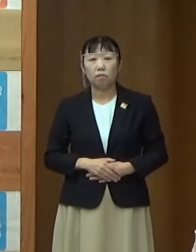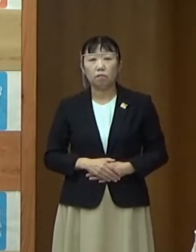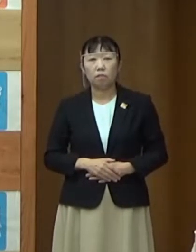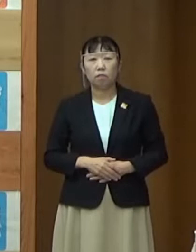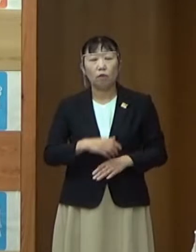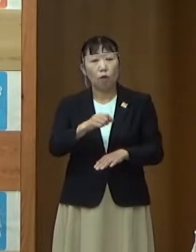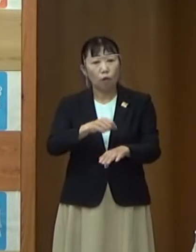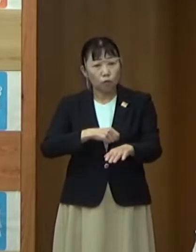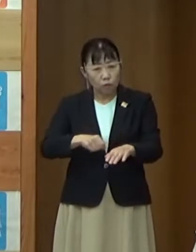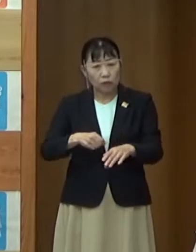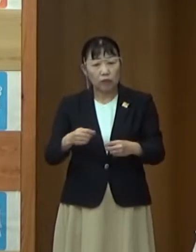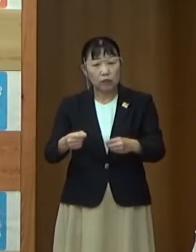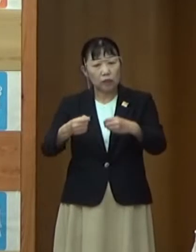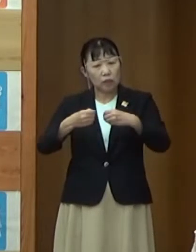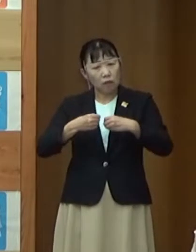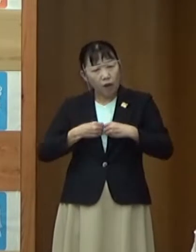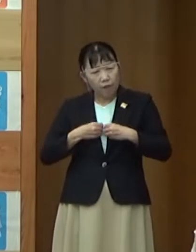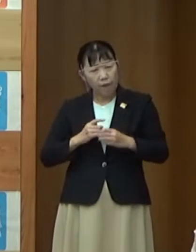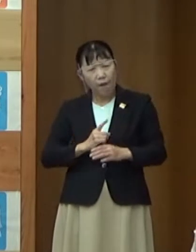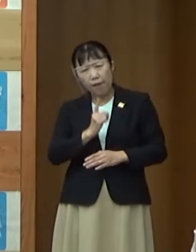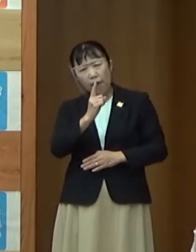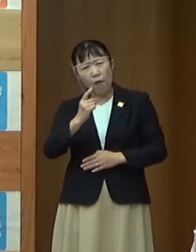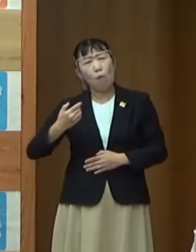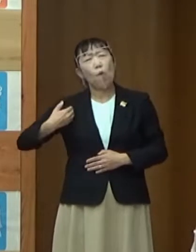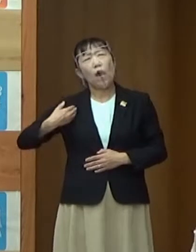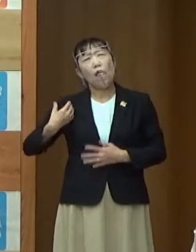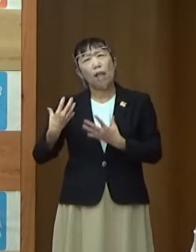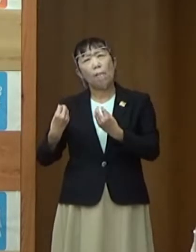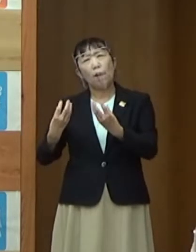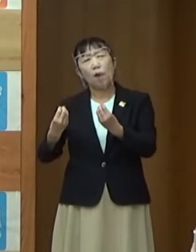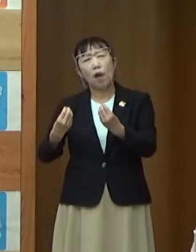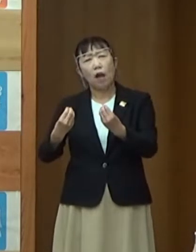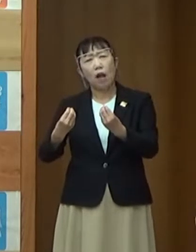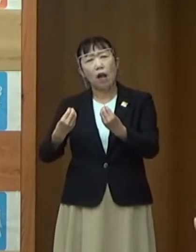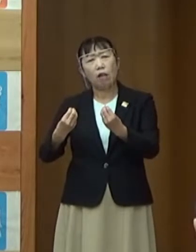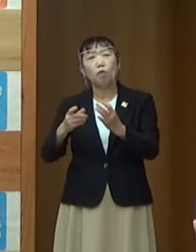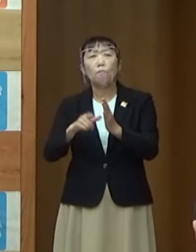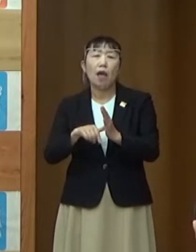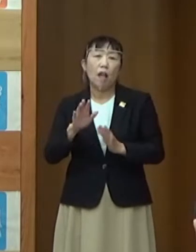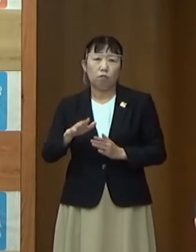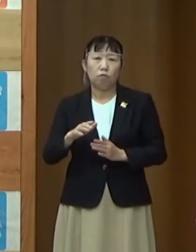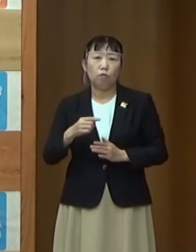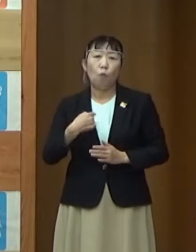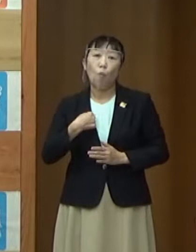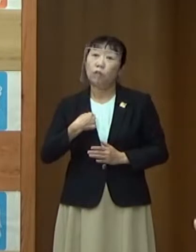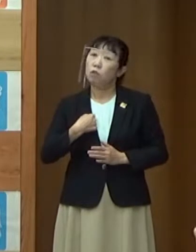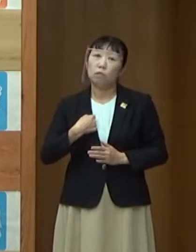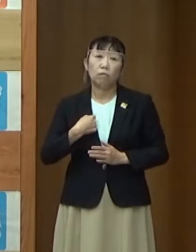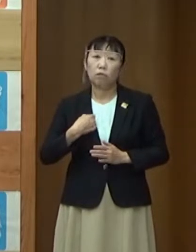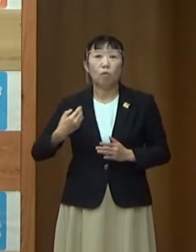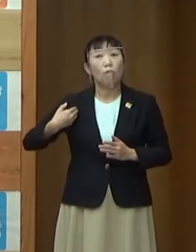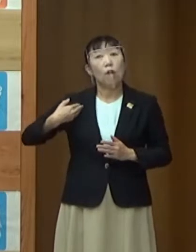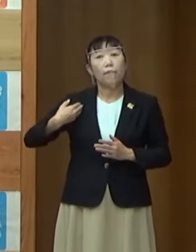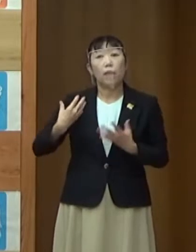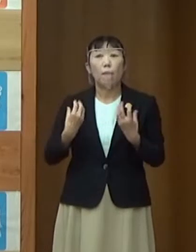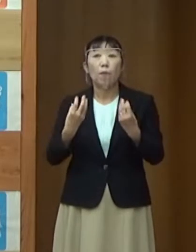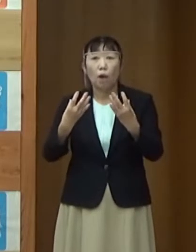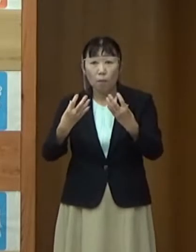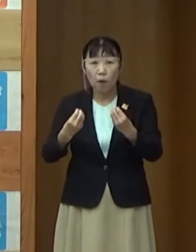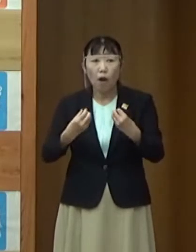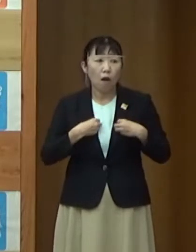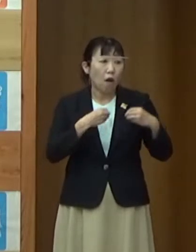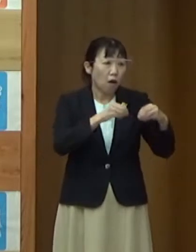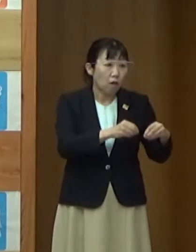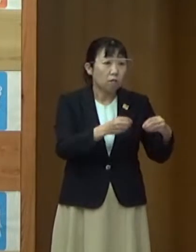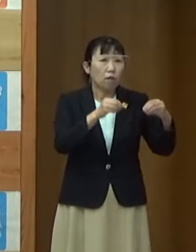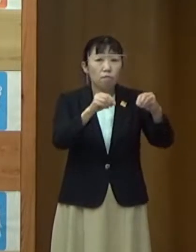特にですね、感染経路不明の割合が高い、本人が気づかないところで感染する、見えない感染の連鎖